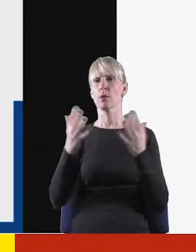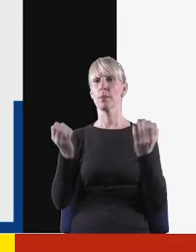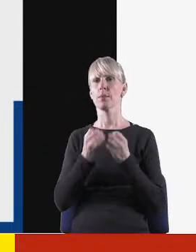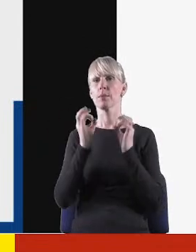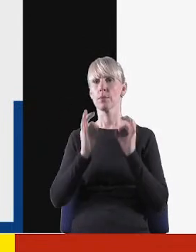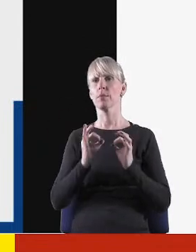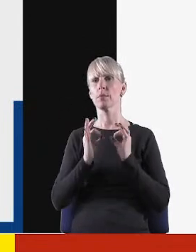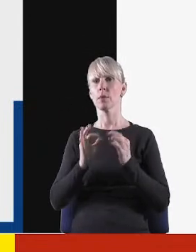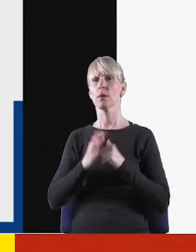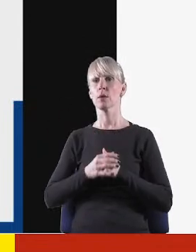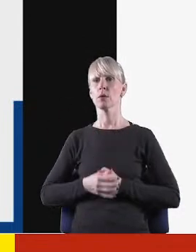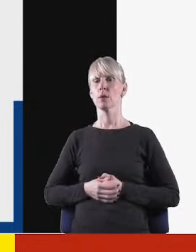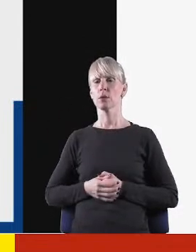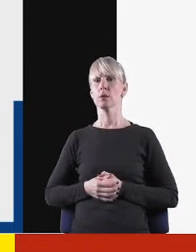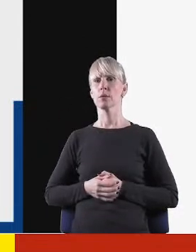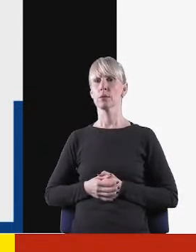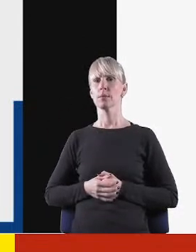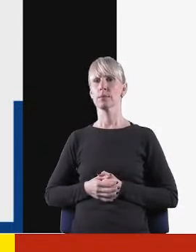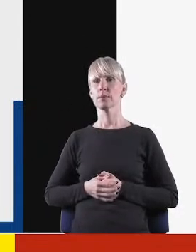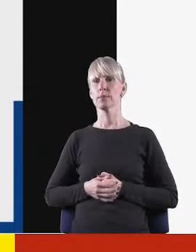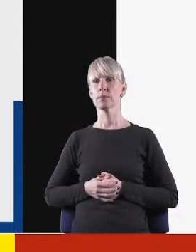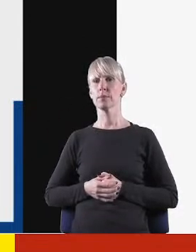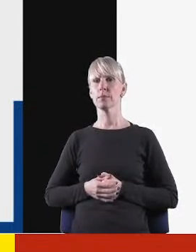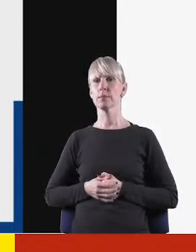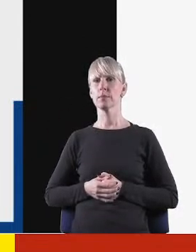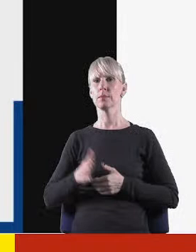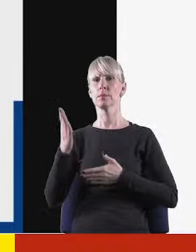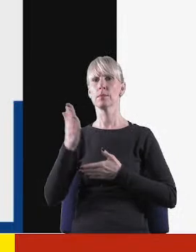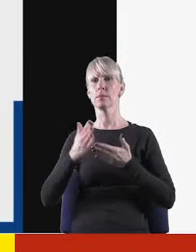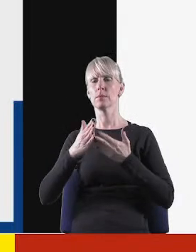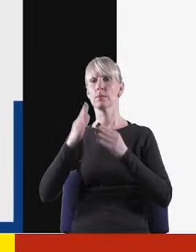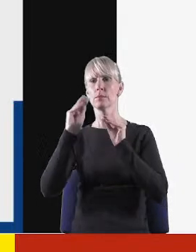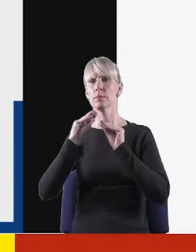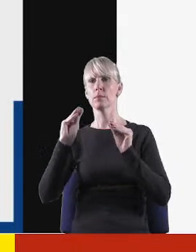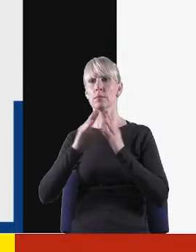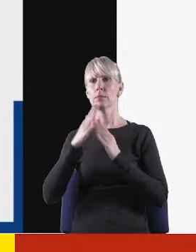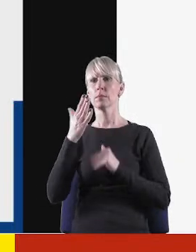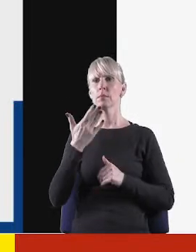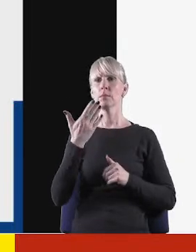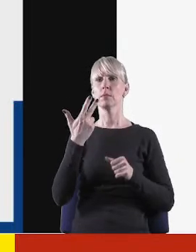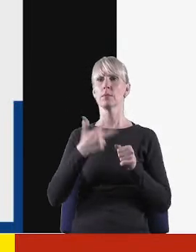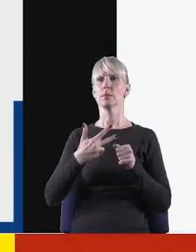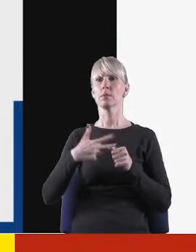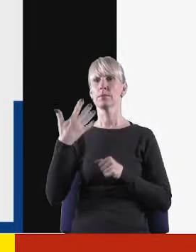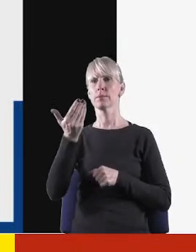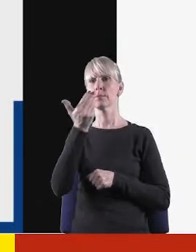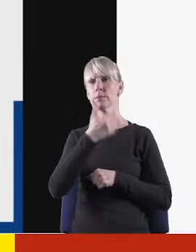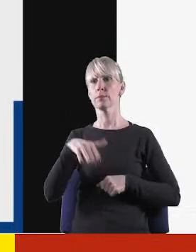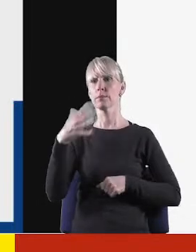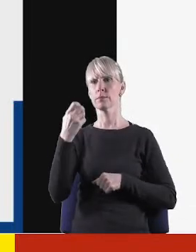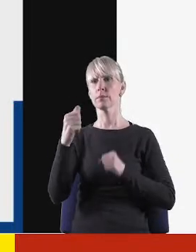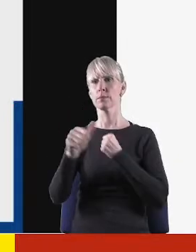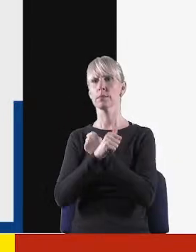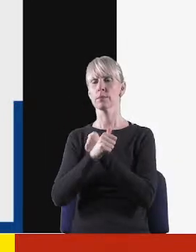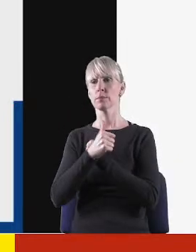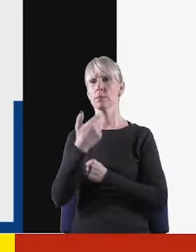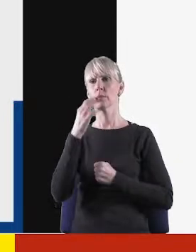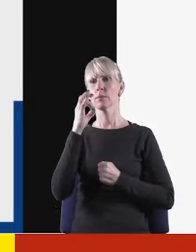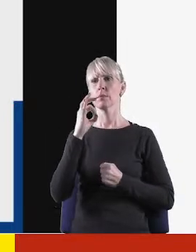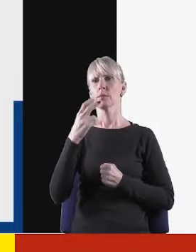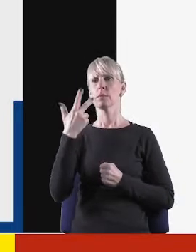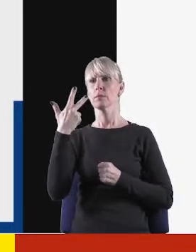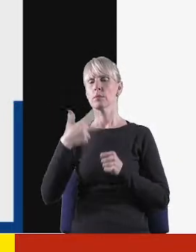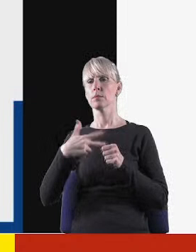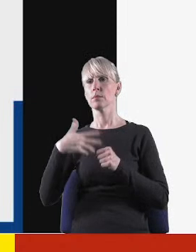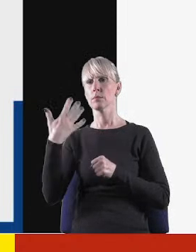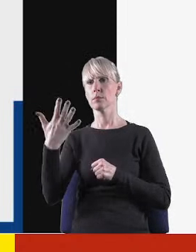w minionym roku szkolnym to 35 milionów 560 tysięcy złotych, dochody szkół